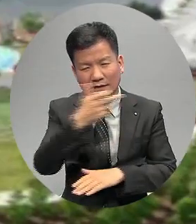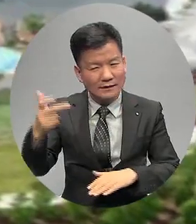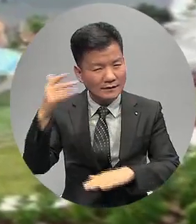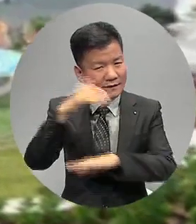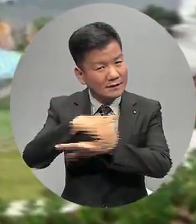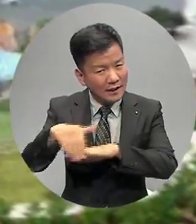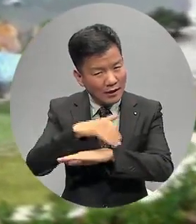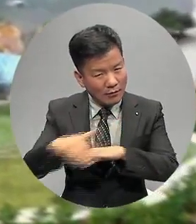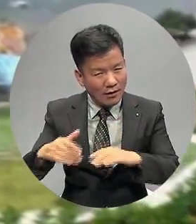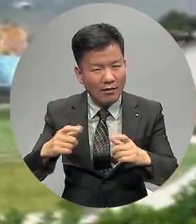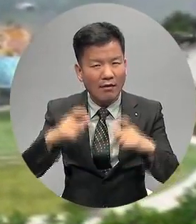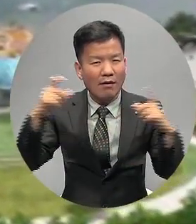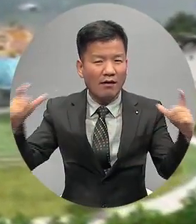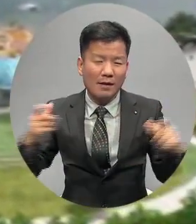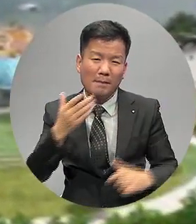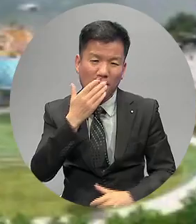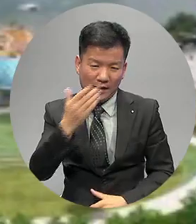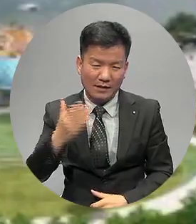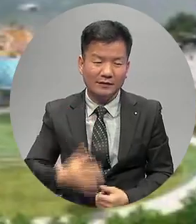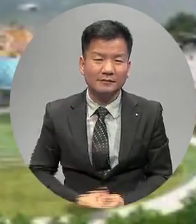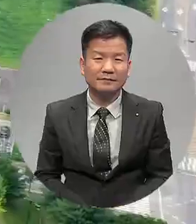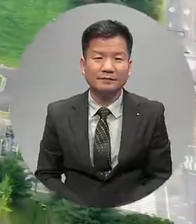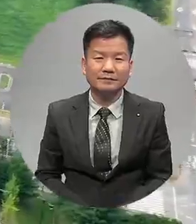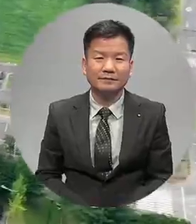그리는데도 한숨을 돌릴 수 있게 됐습니다.